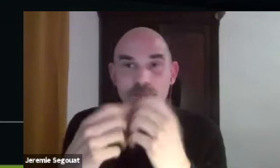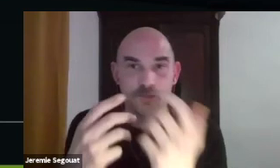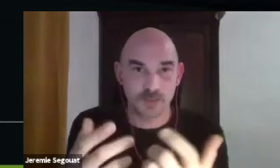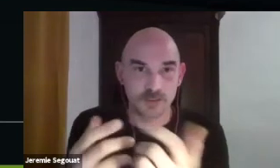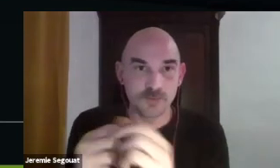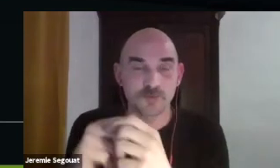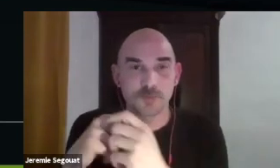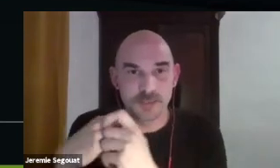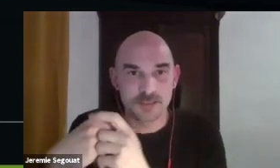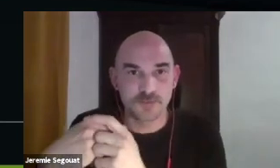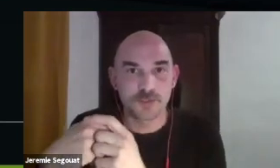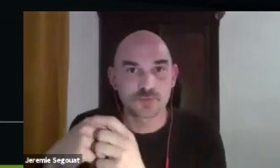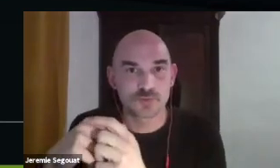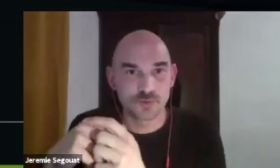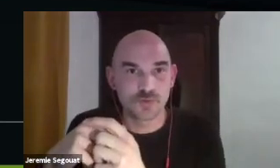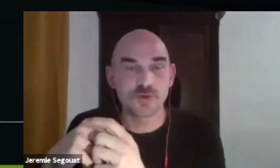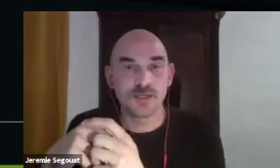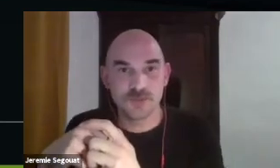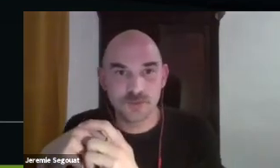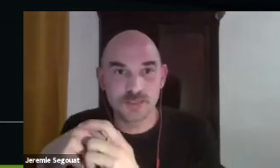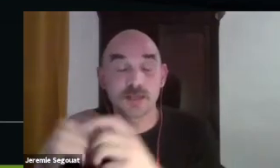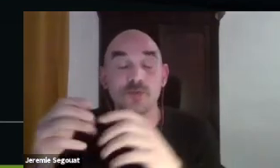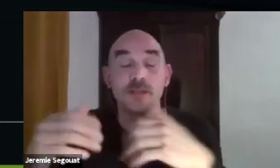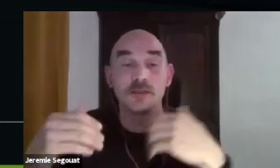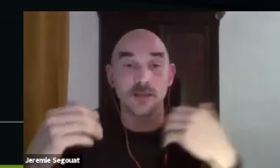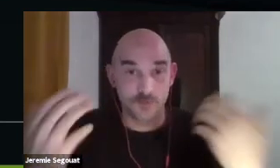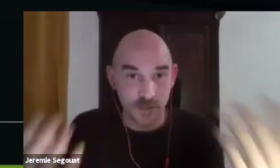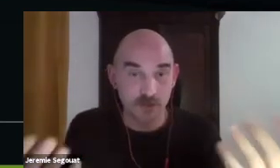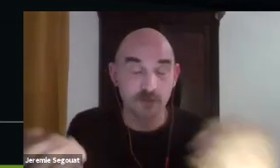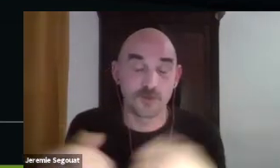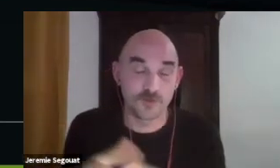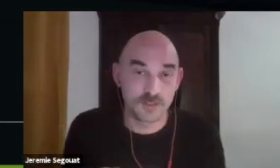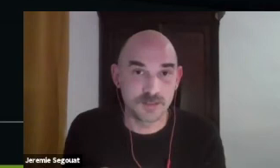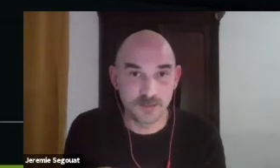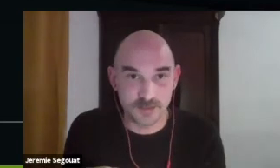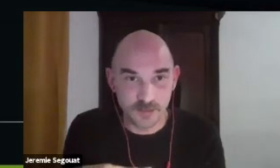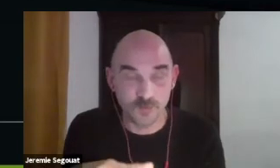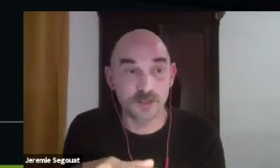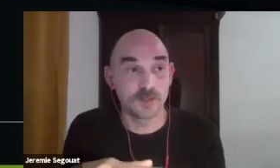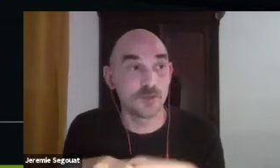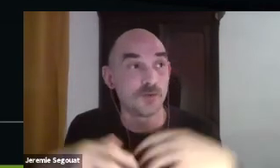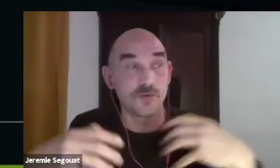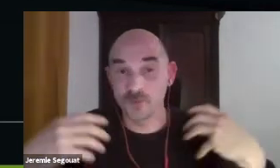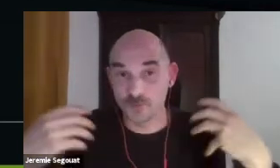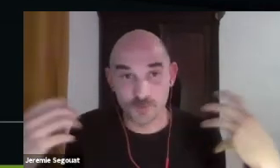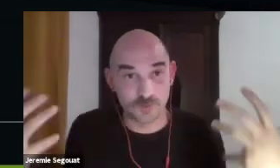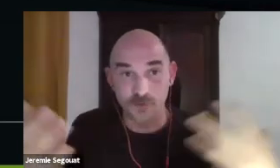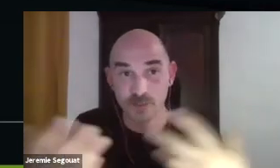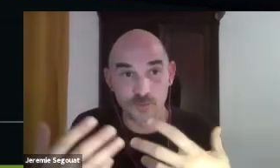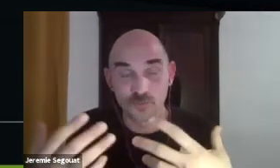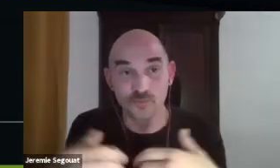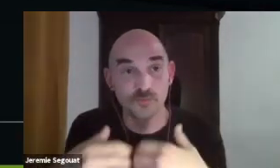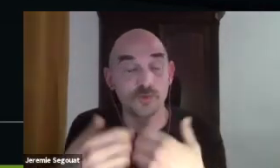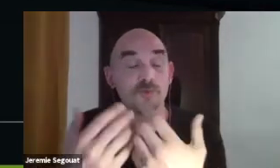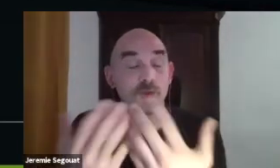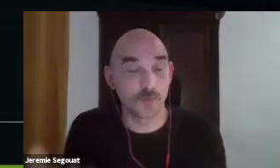même si en tactile on va faire passer des informations sonores et visuelles c'est à dire qu'on va les traduire en langue des signes tactile on va traduire l'environnement sonore